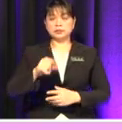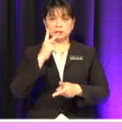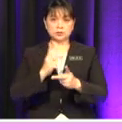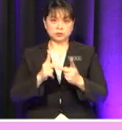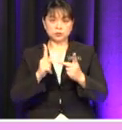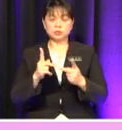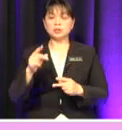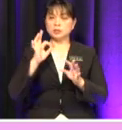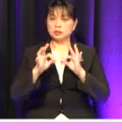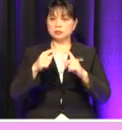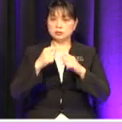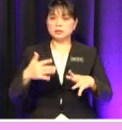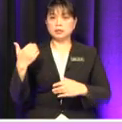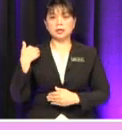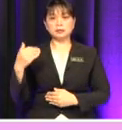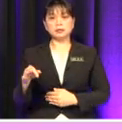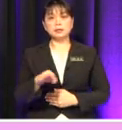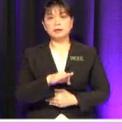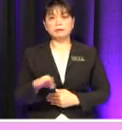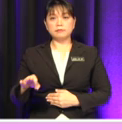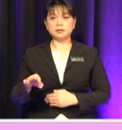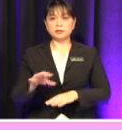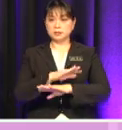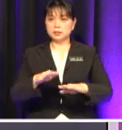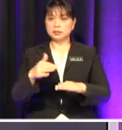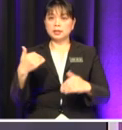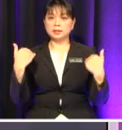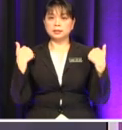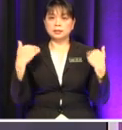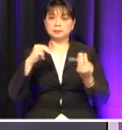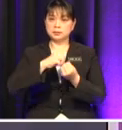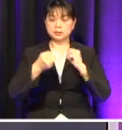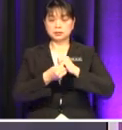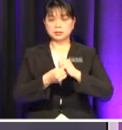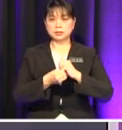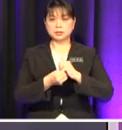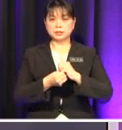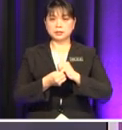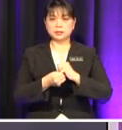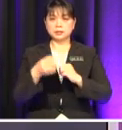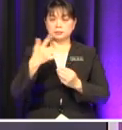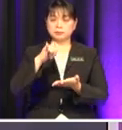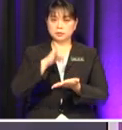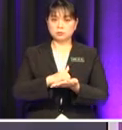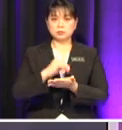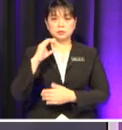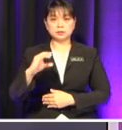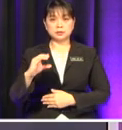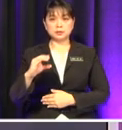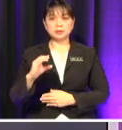masalah nanti dengan secara spontan kita boleh hurai Oke kemudian si si